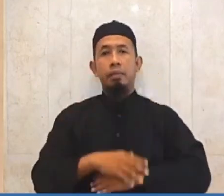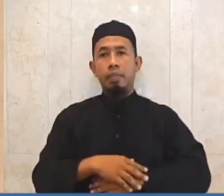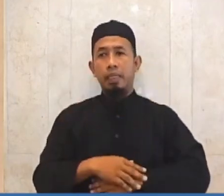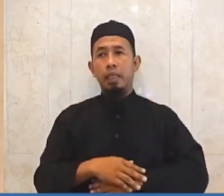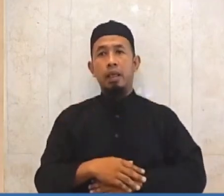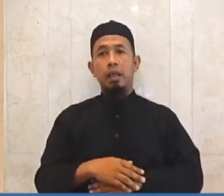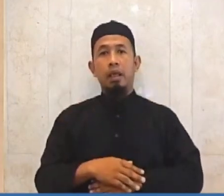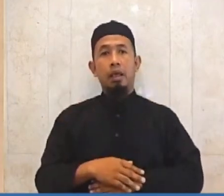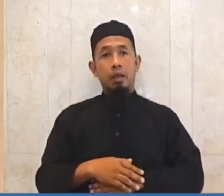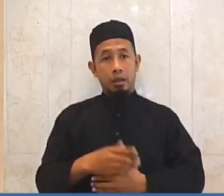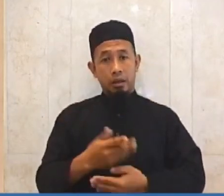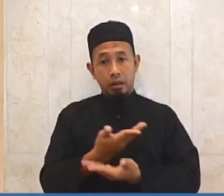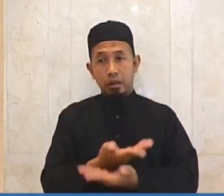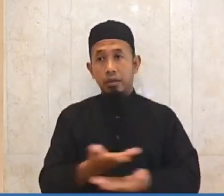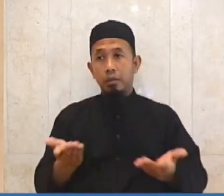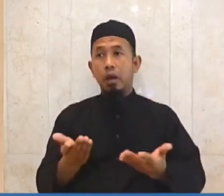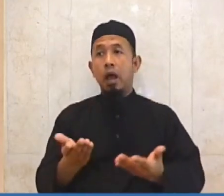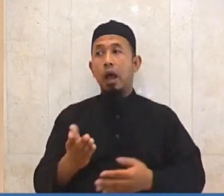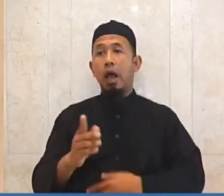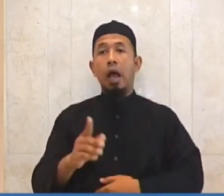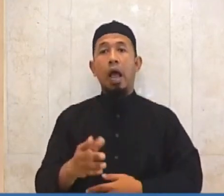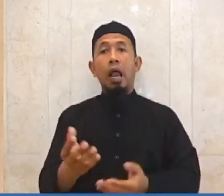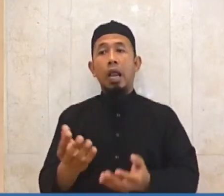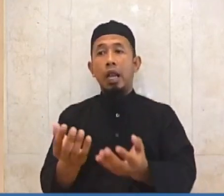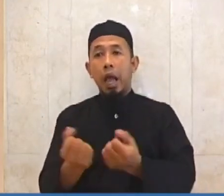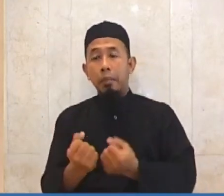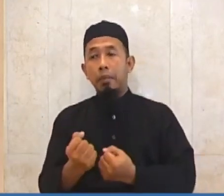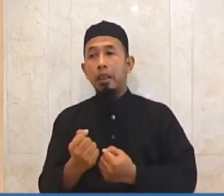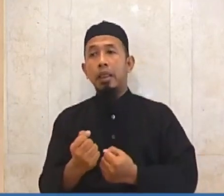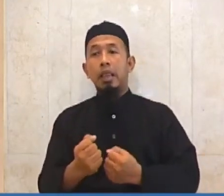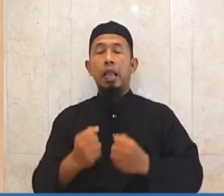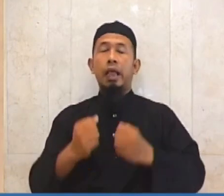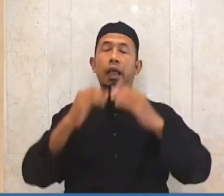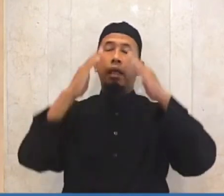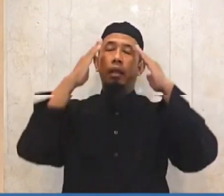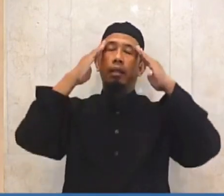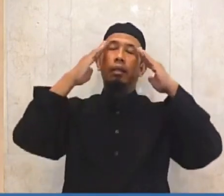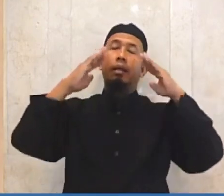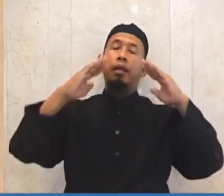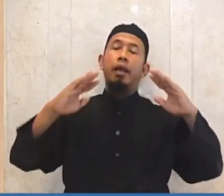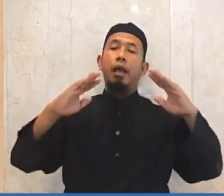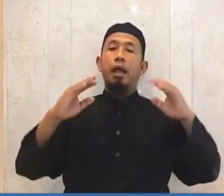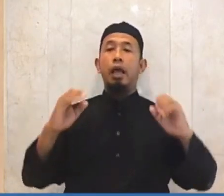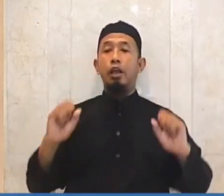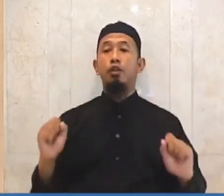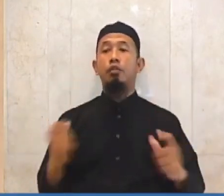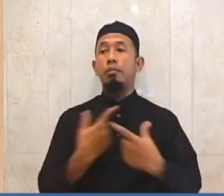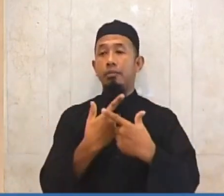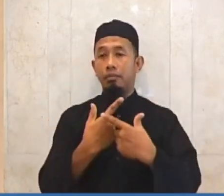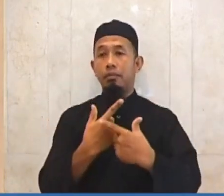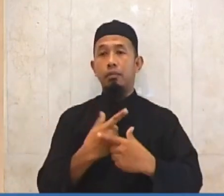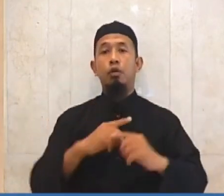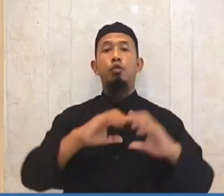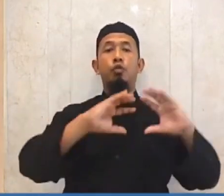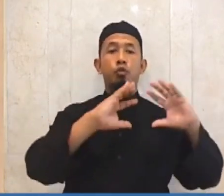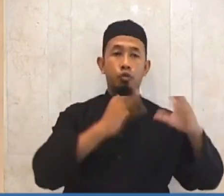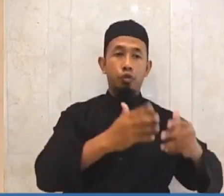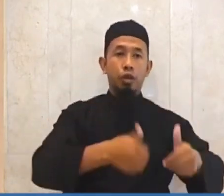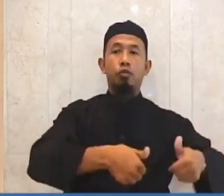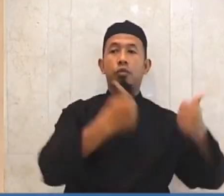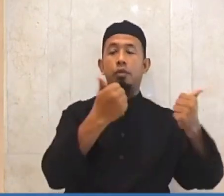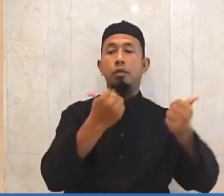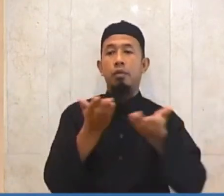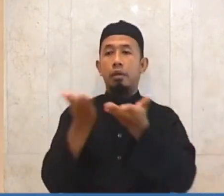kita memperoleh kenyamanan hidup kebaikan hidup dunia dan